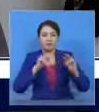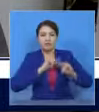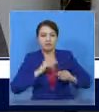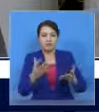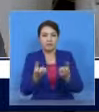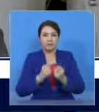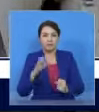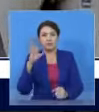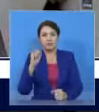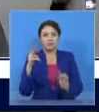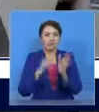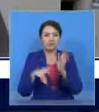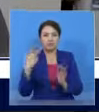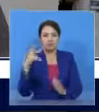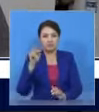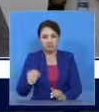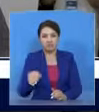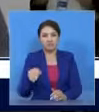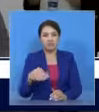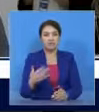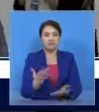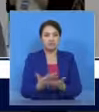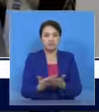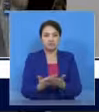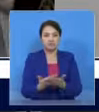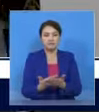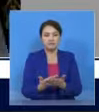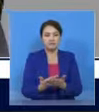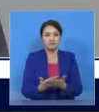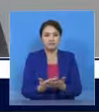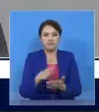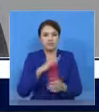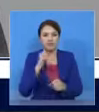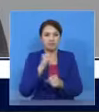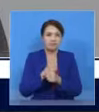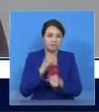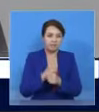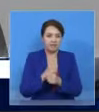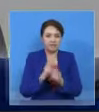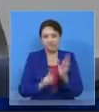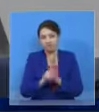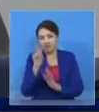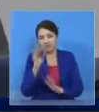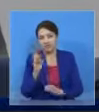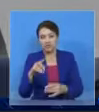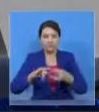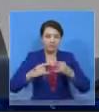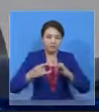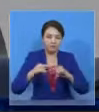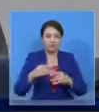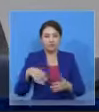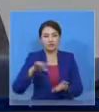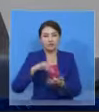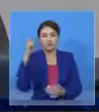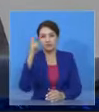грант размере 500 83000 получаться я произвожу поль сироп питон большой битум блоки в городе